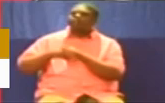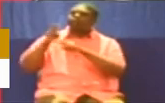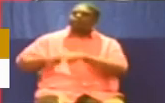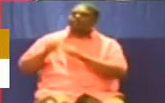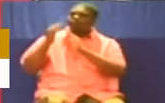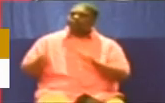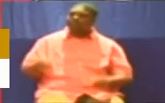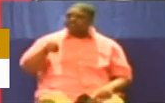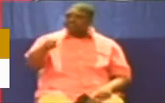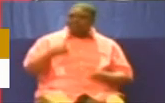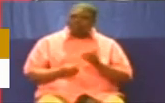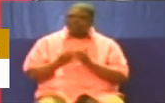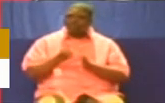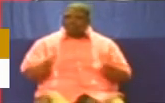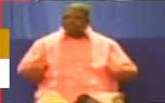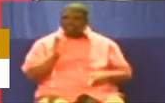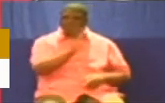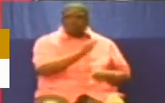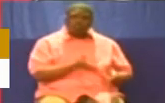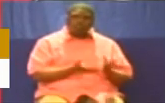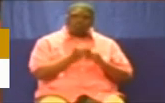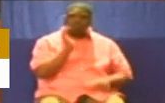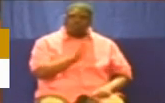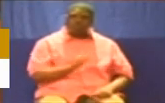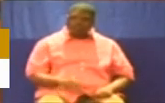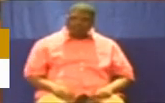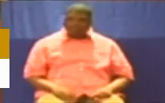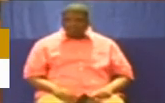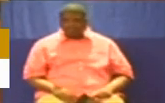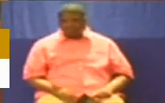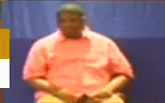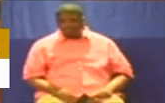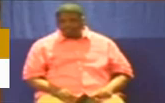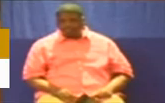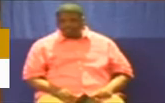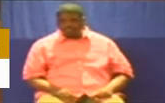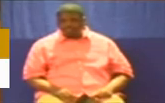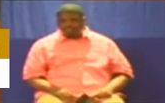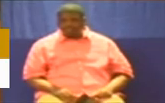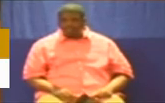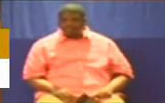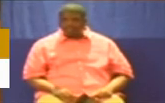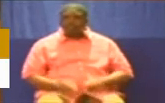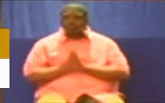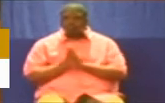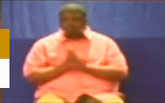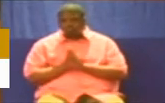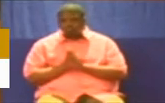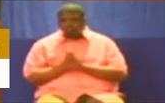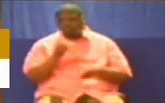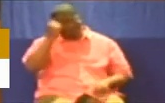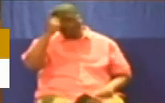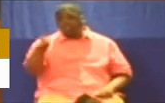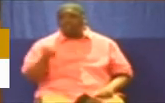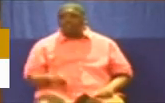nyumba hizi kutoa nafasi zao na uwezo wao. Lakini hizi ni barua ambazo ziko hivi sasa mkononi, si ndio? Ndio Mheshimiwa Spika. Nakushukuru sana. Nafikiri umeweka.